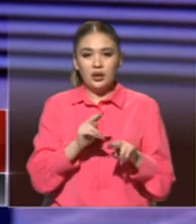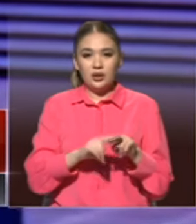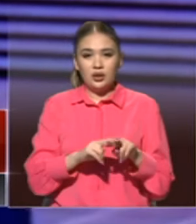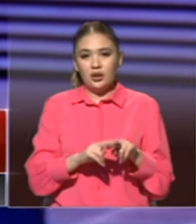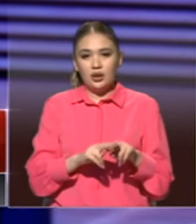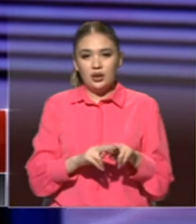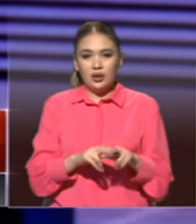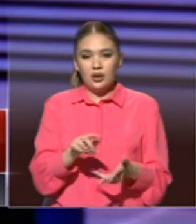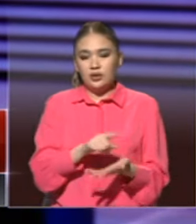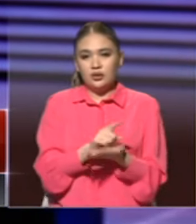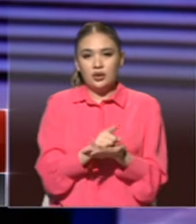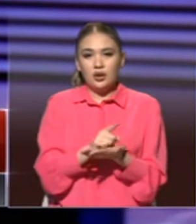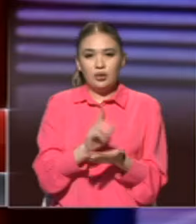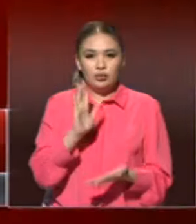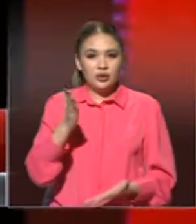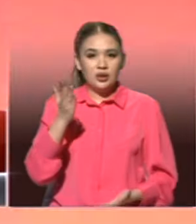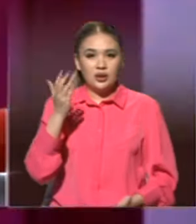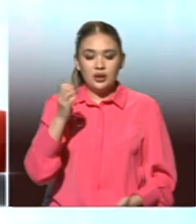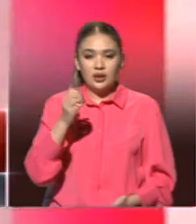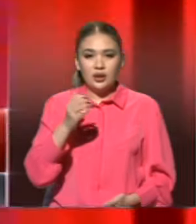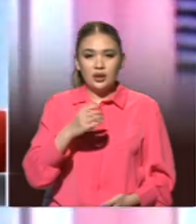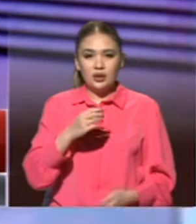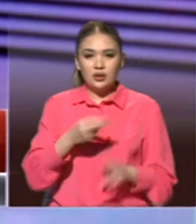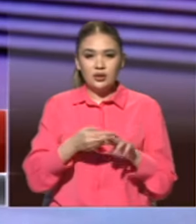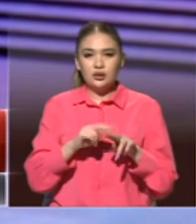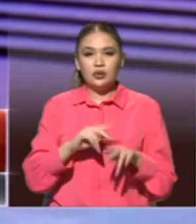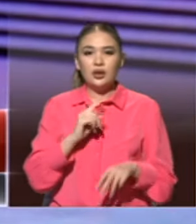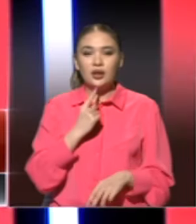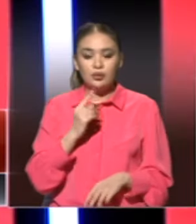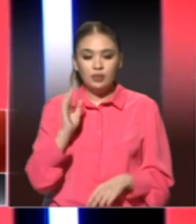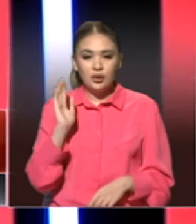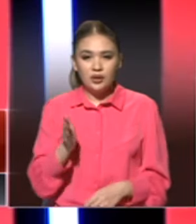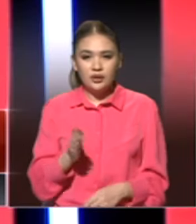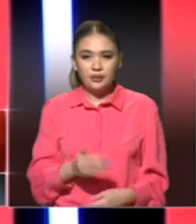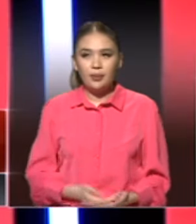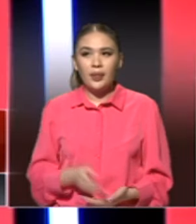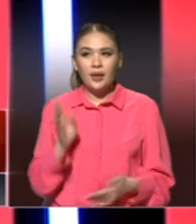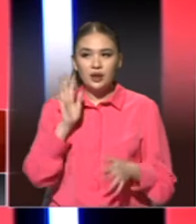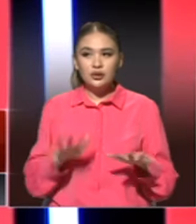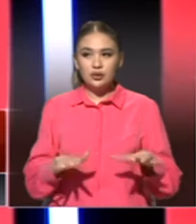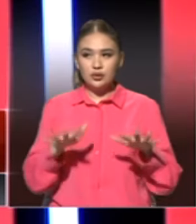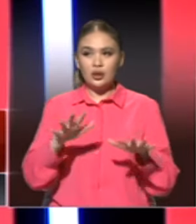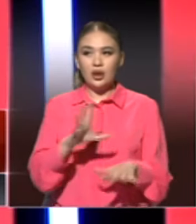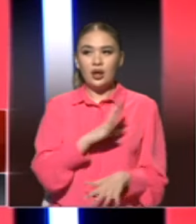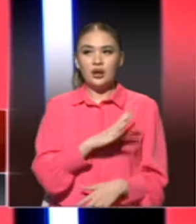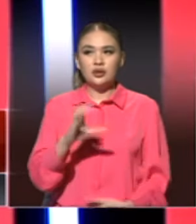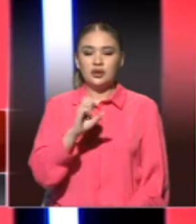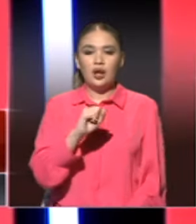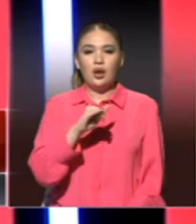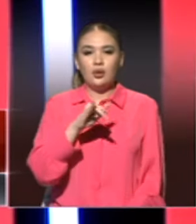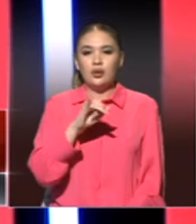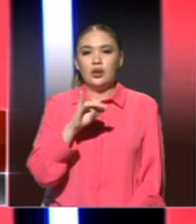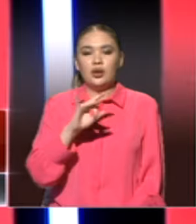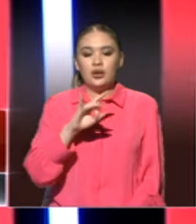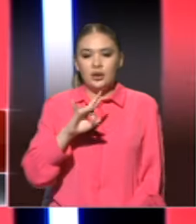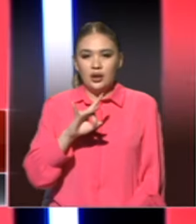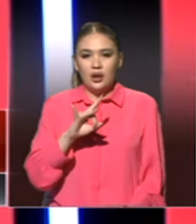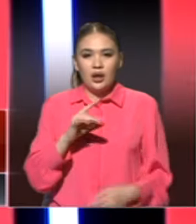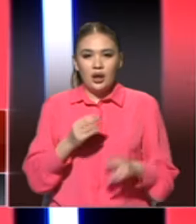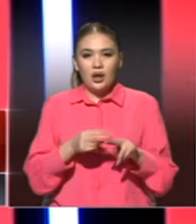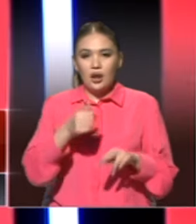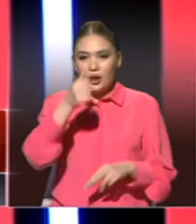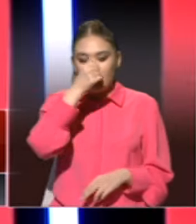ертең мүмкін ол қатты қиын болады өзіне. Бірақ енді бұл жерде тасқын, алапат тасқын сәуірде келді ғой бізге. Бір айда мысалға 11 жыл